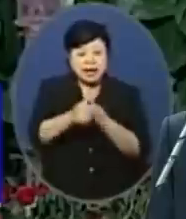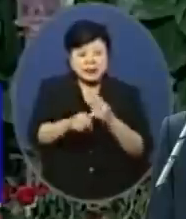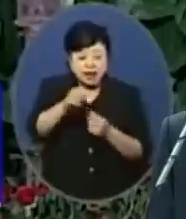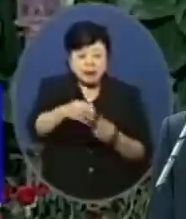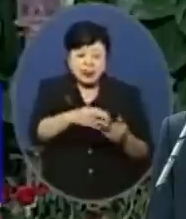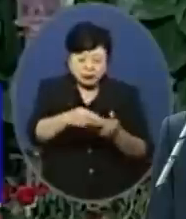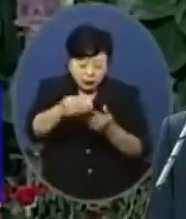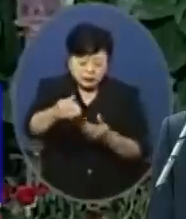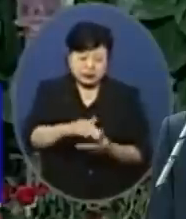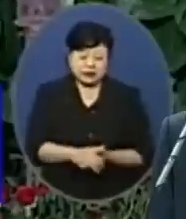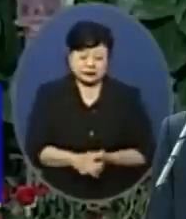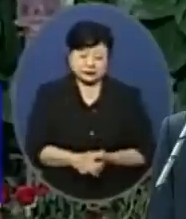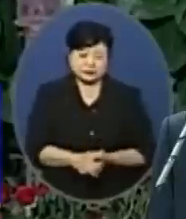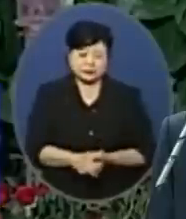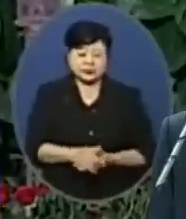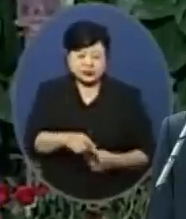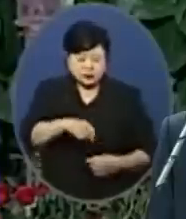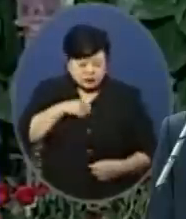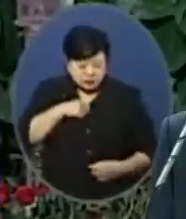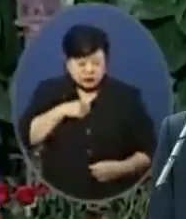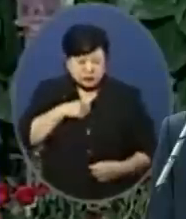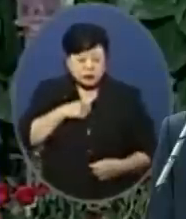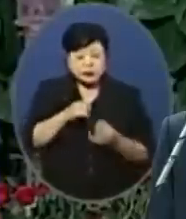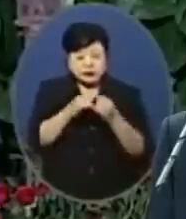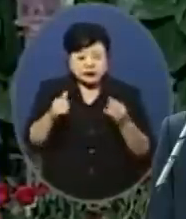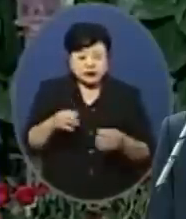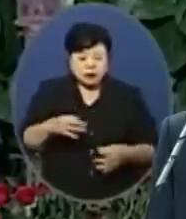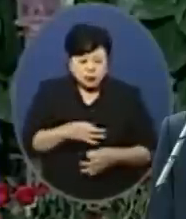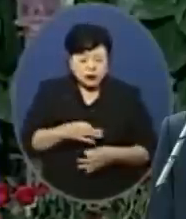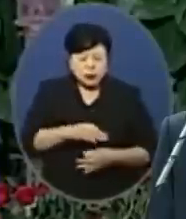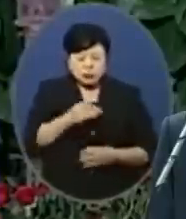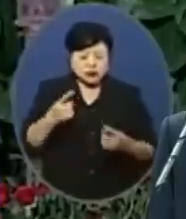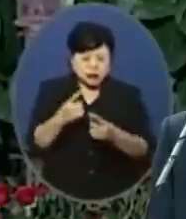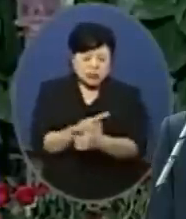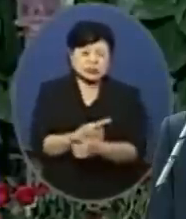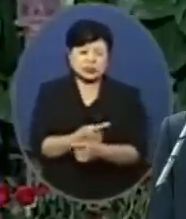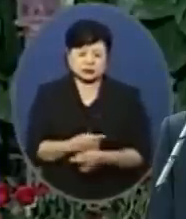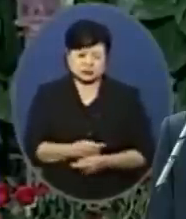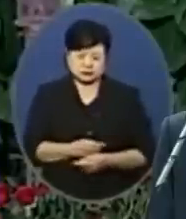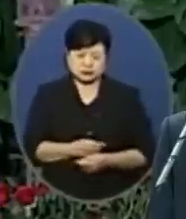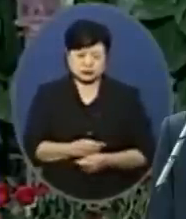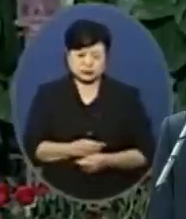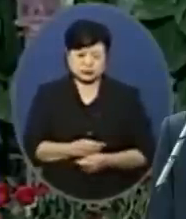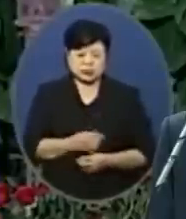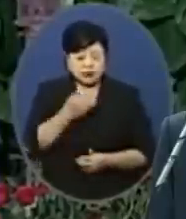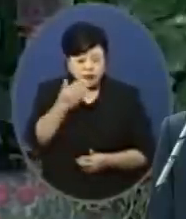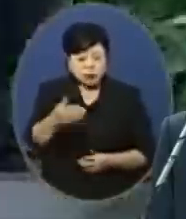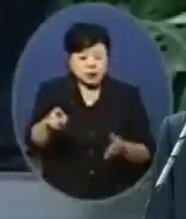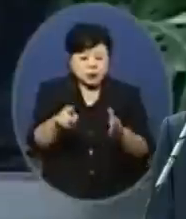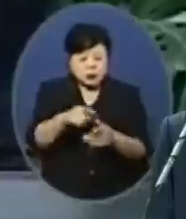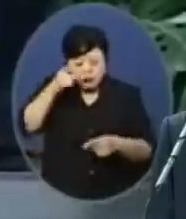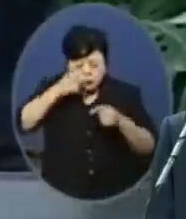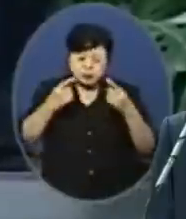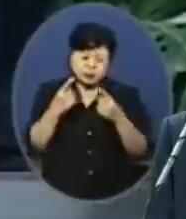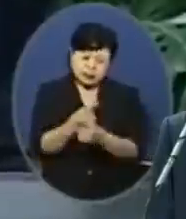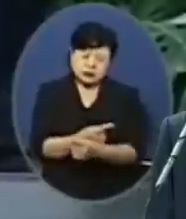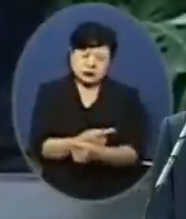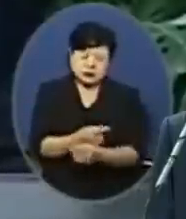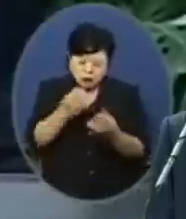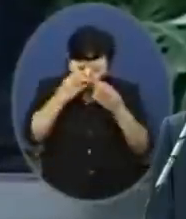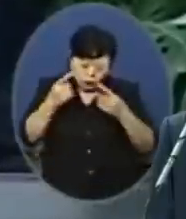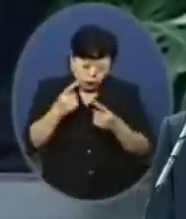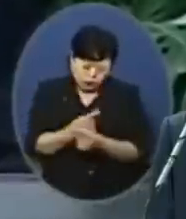앞으로 인도하려 함이라. 의로운 사람으로서 불의한 우리를 대신했었습니다. 여러분 위해서 슬픔도 대신하고